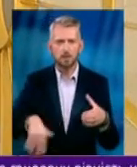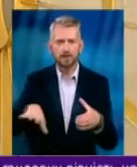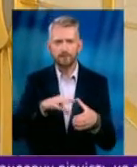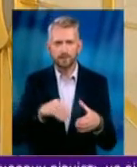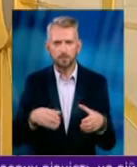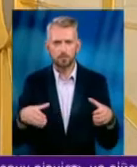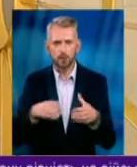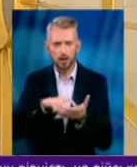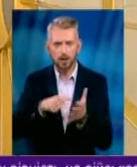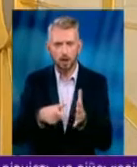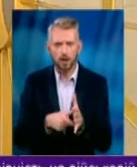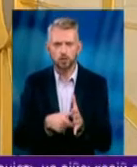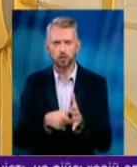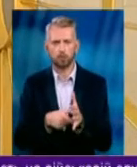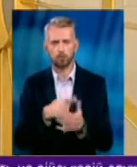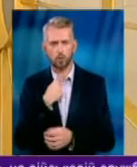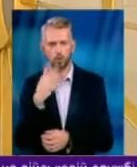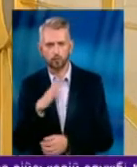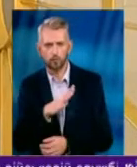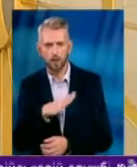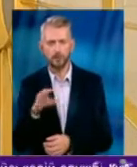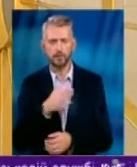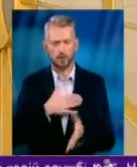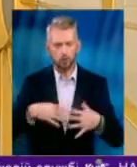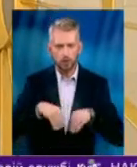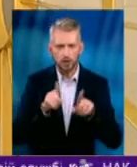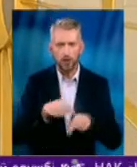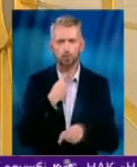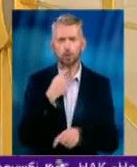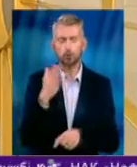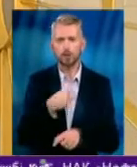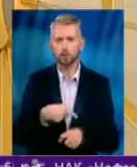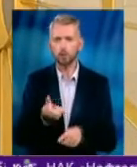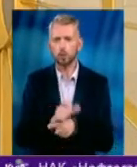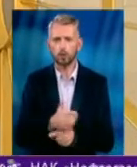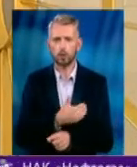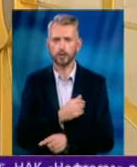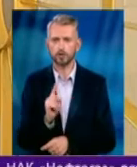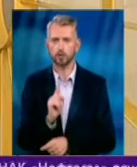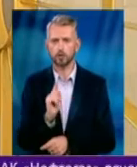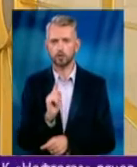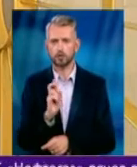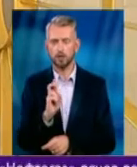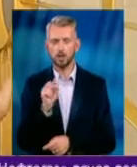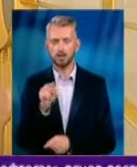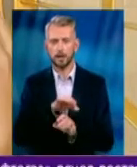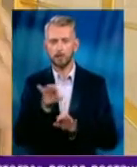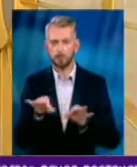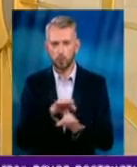класом стали, проголосували, всі наші родини також проголосували. Ми дуже хотіли, щоб цей